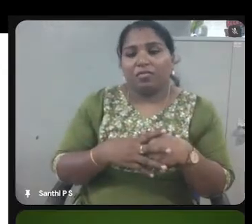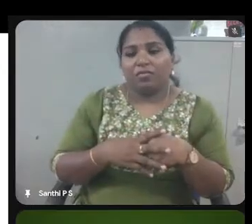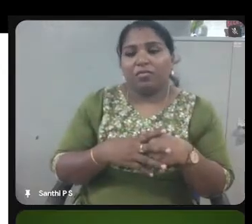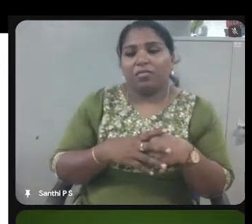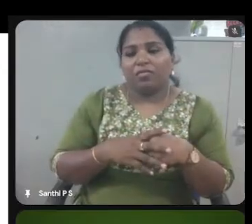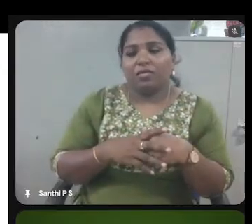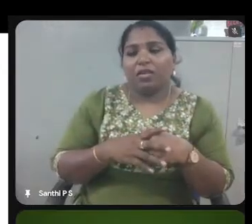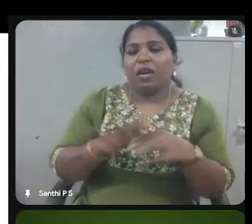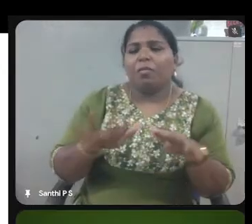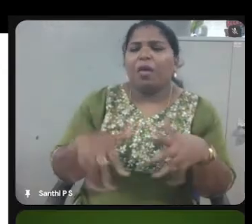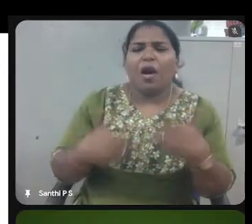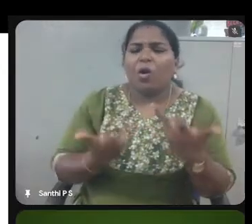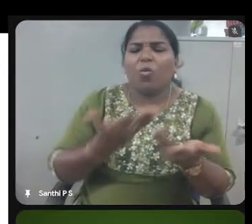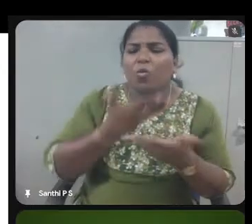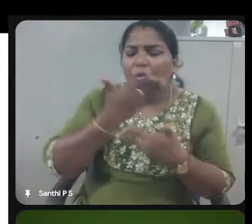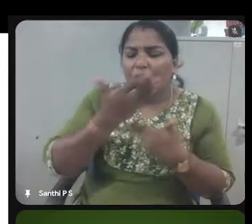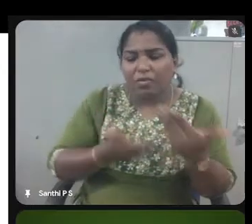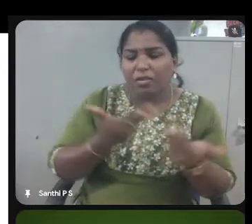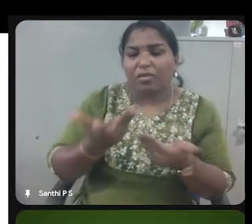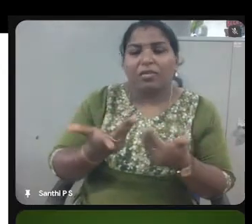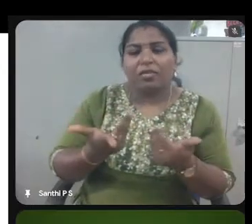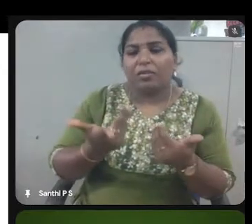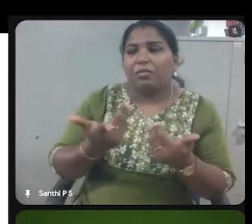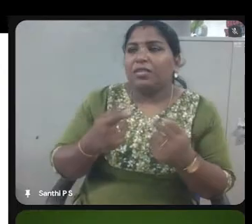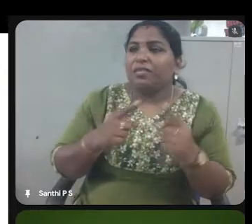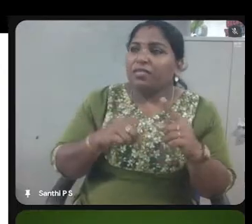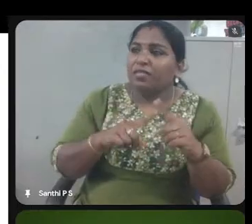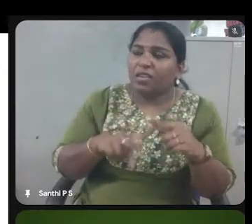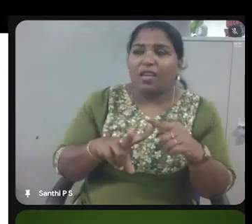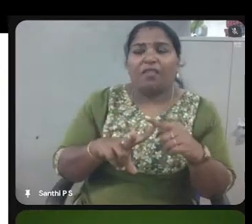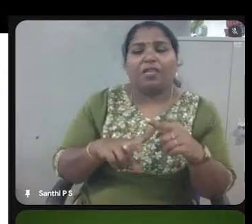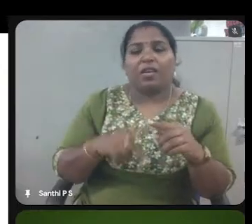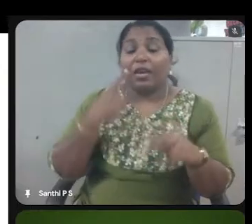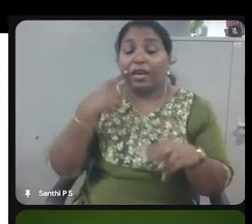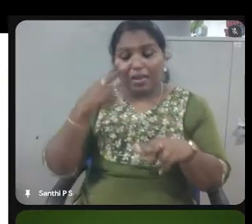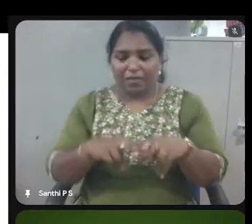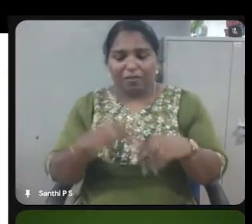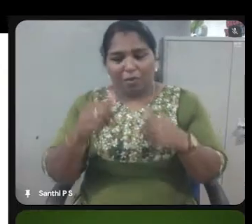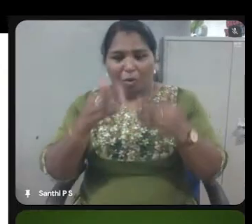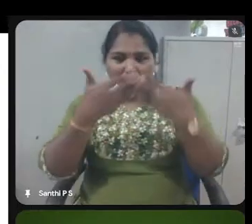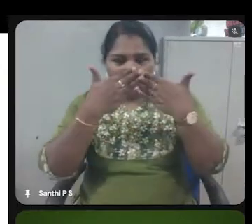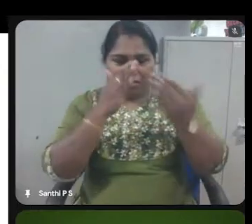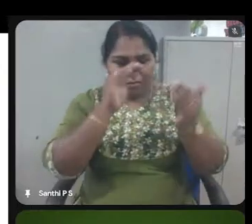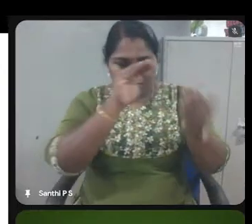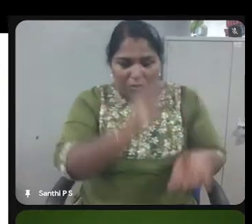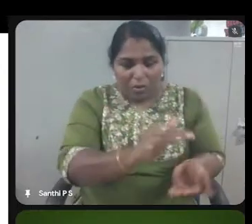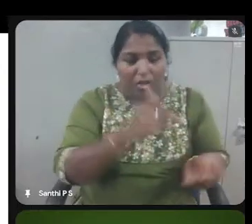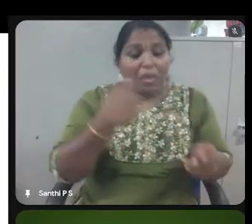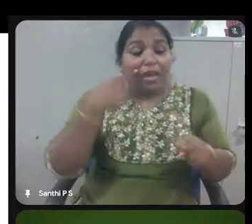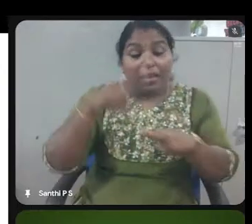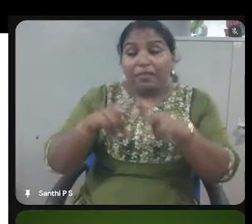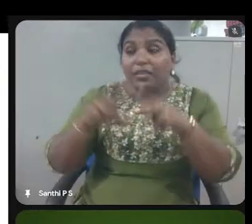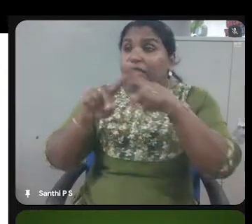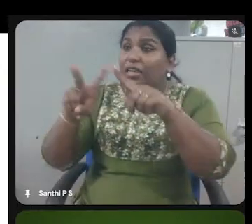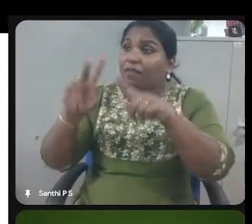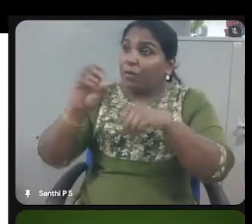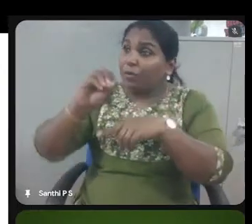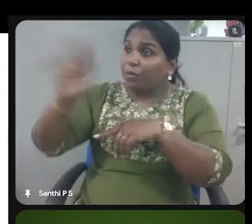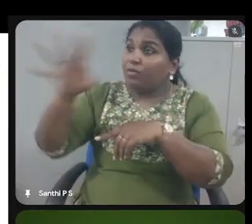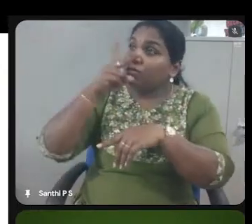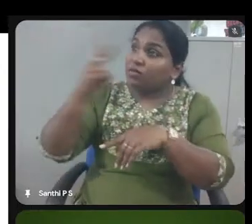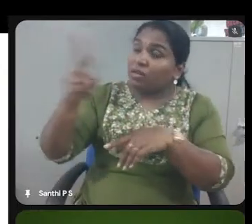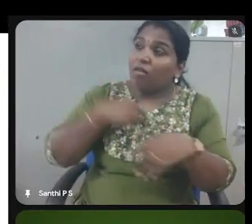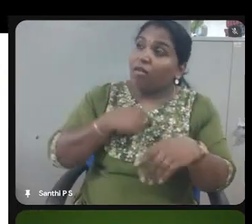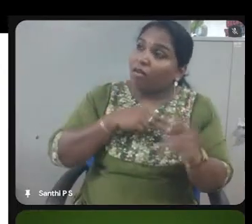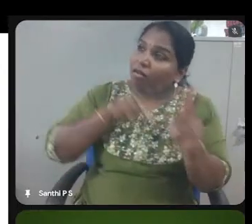എങ്ങനെ അഡ്വൈസ് ചെയ്യും? കാര്യം ഒരു തരത്തിൽ എവിടെയും TV വെക്കാൻ പറ്റില്ല. വെച്ച് കഴിഞ്ഞാൽ കുഞ്ഞുടനെ മറ്റേ ഓട്ടിസ്റ്റിക് ആയിട്ടുള്ള കുഞ്ഞത് ഭയങ്കര ഇഷ്യൂ